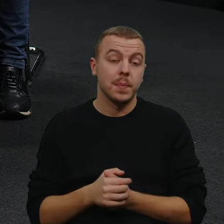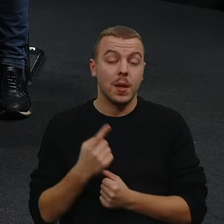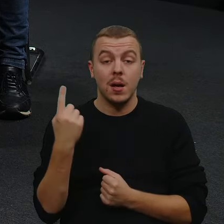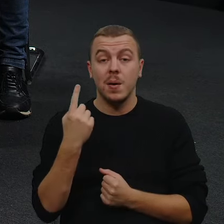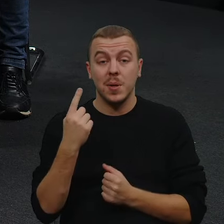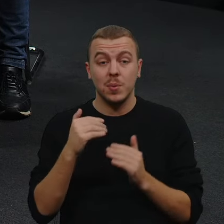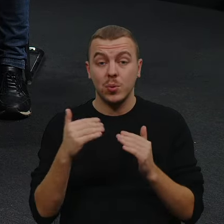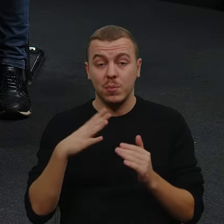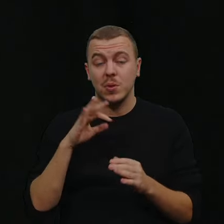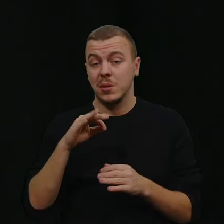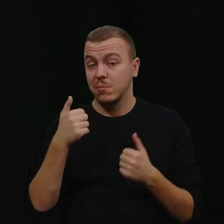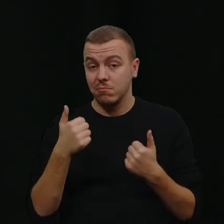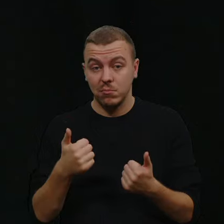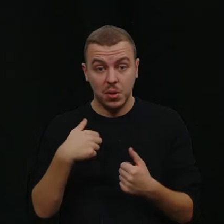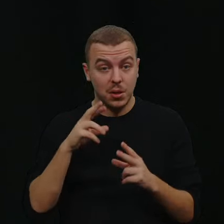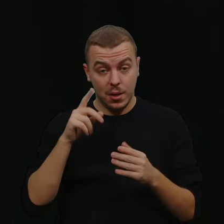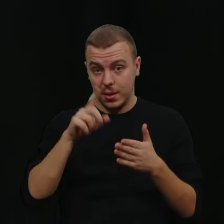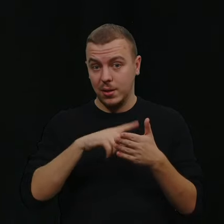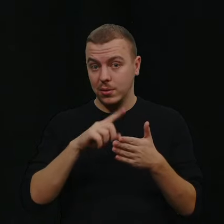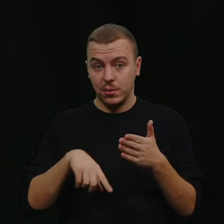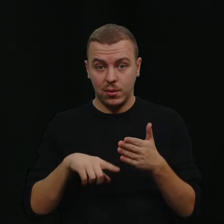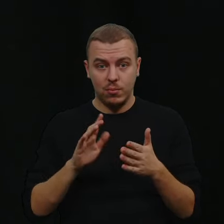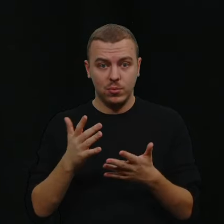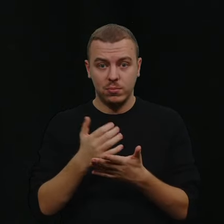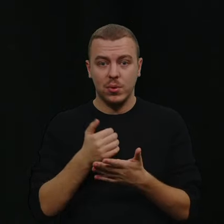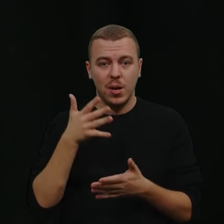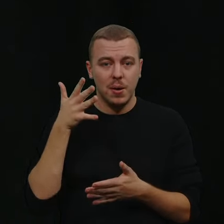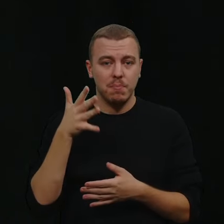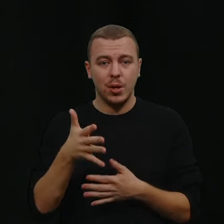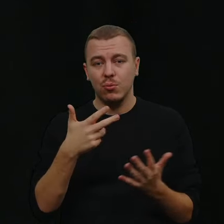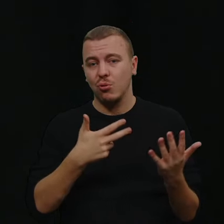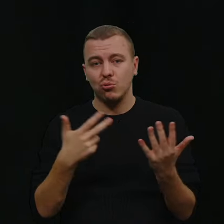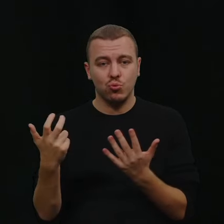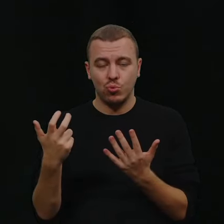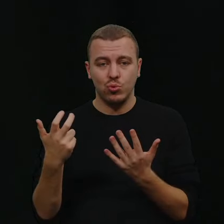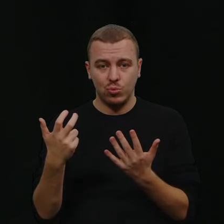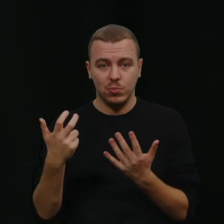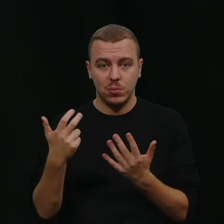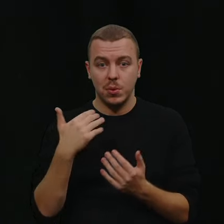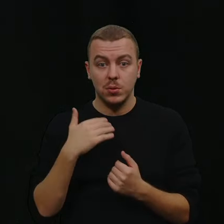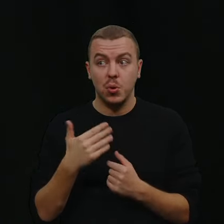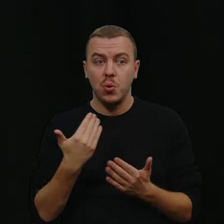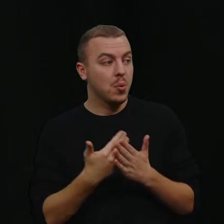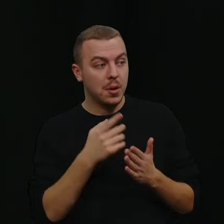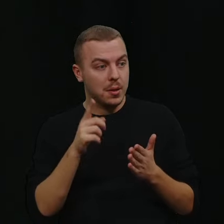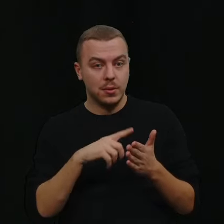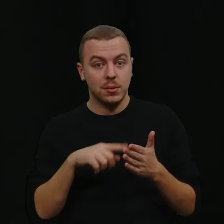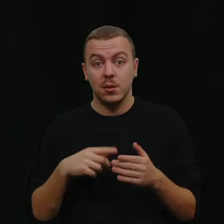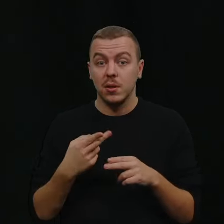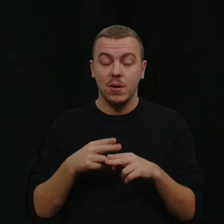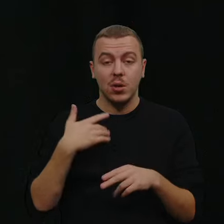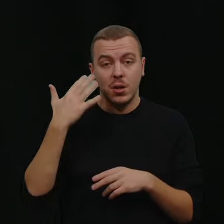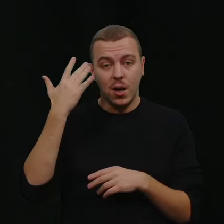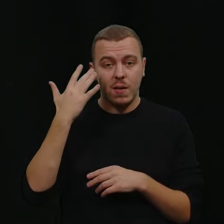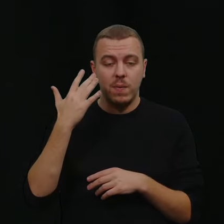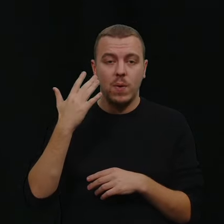ture tikrai sekėsi gerai, tikrai nesitikėjau, kad surinksiu 5800 balsų. Kodėl nesitikėjot? Nu, dėl to, kad